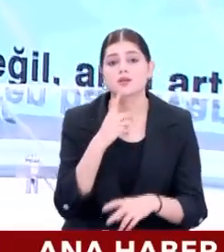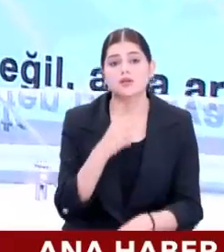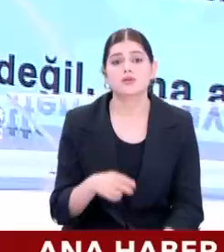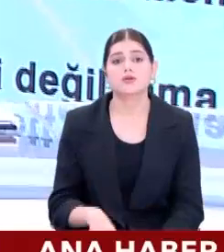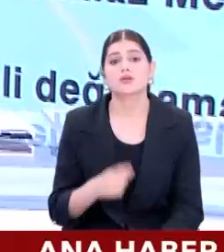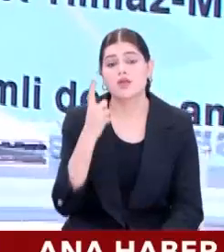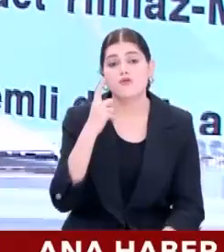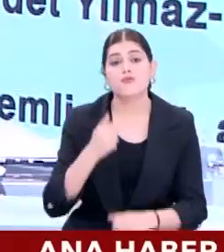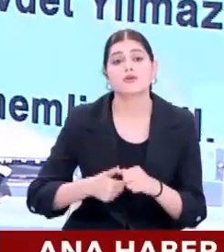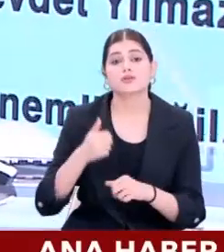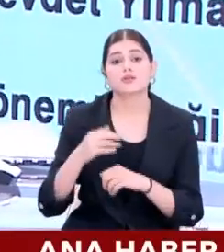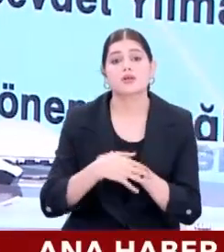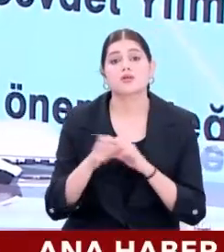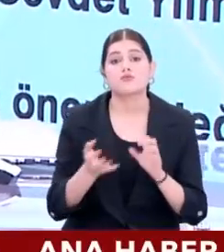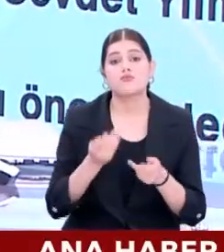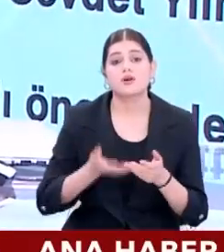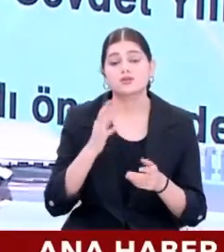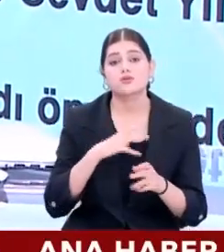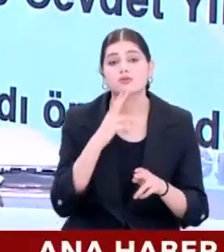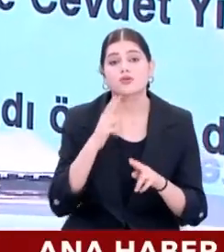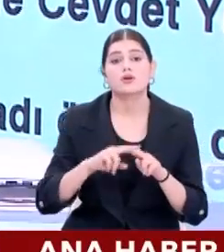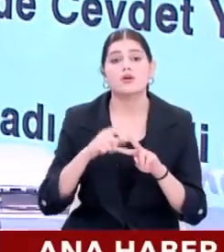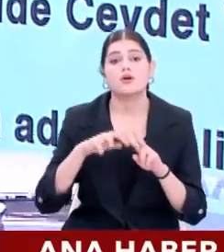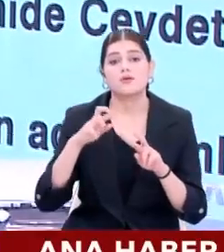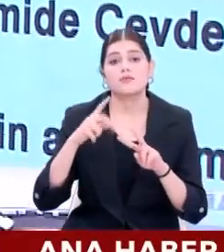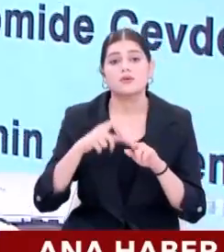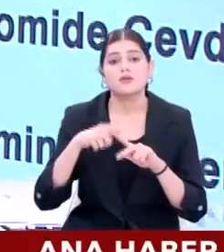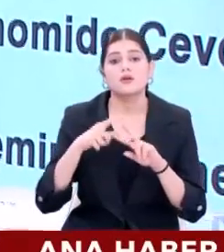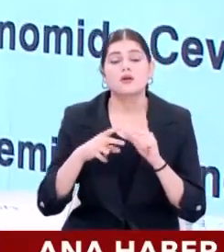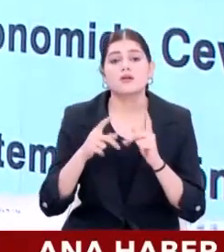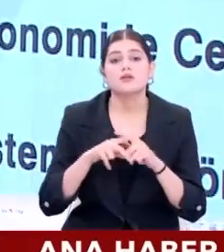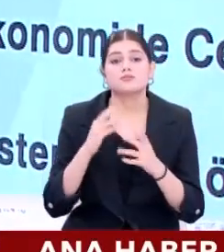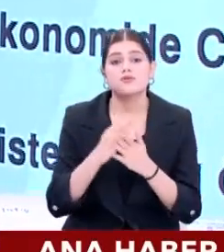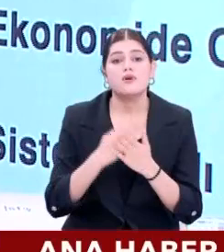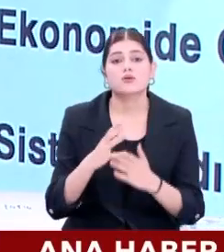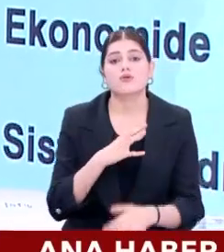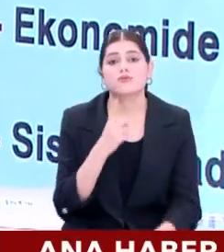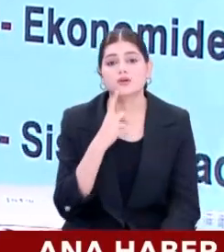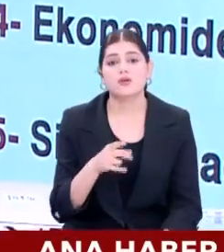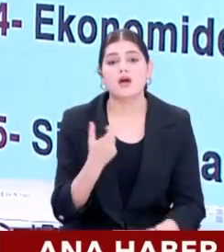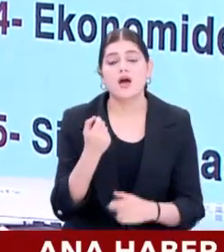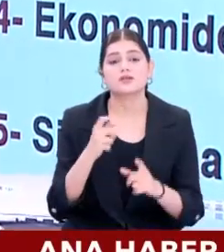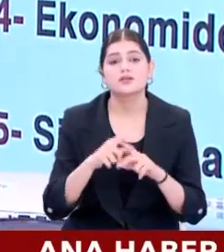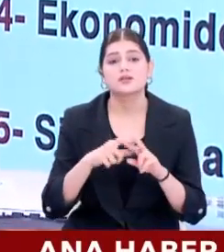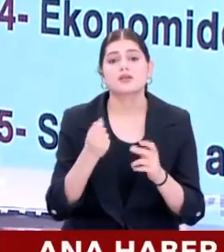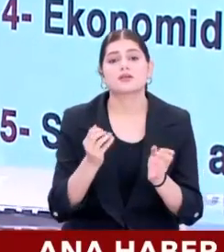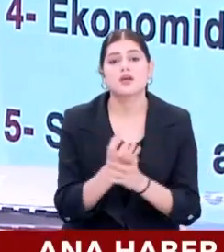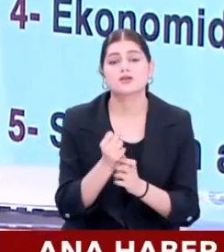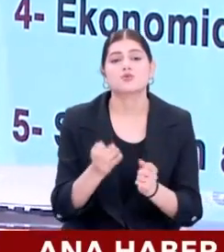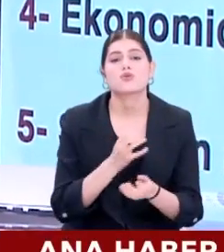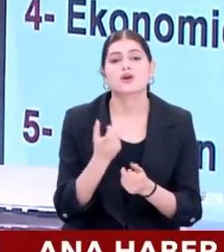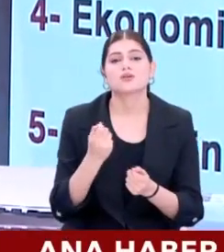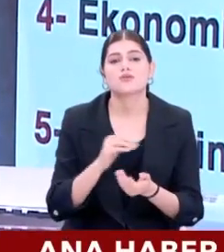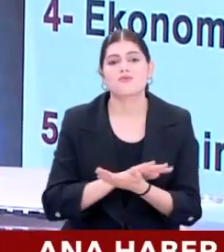etkisi var ama bir taraftan da kapitalizmin doğası gereği piyasa diye bir faktör var piyasa kimi zaman dar gelirliliği hakikaten çok acımasızca